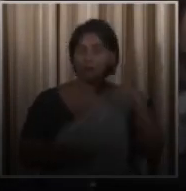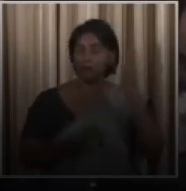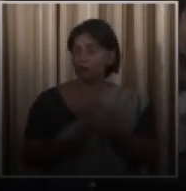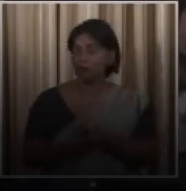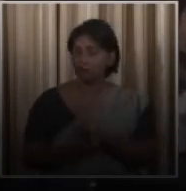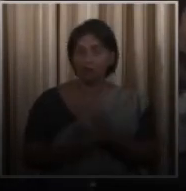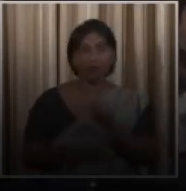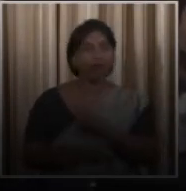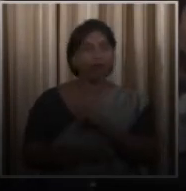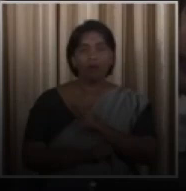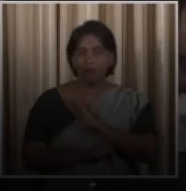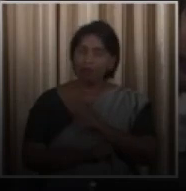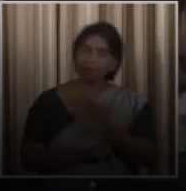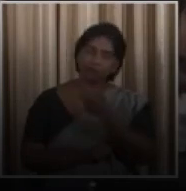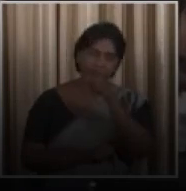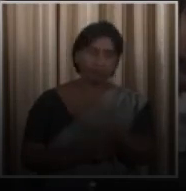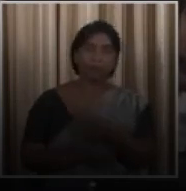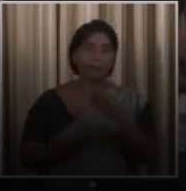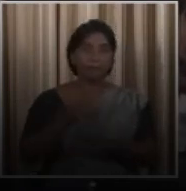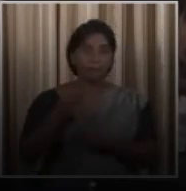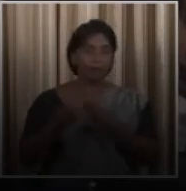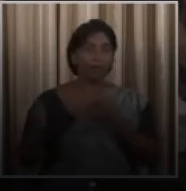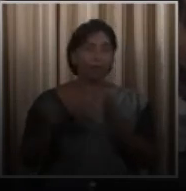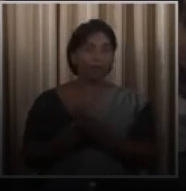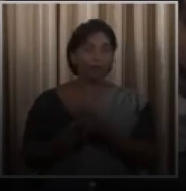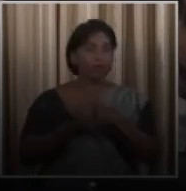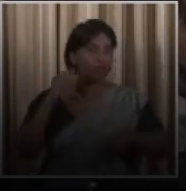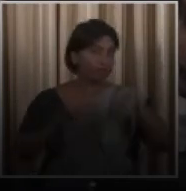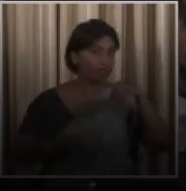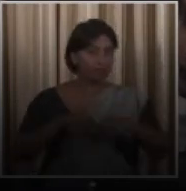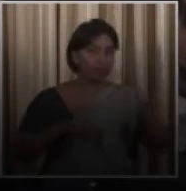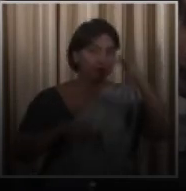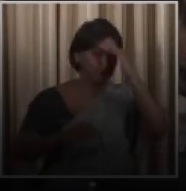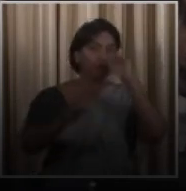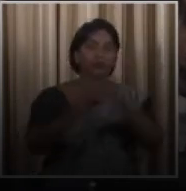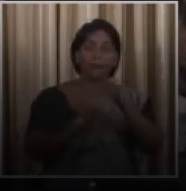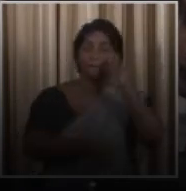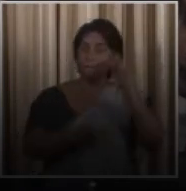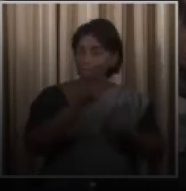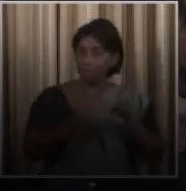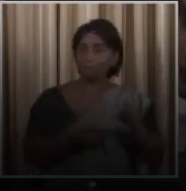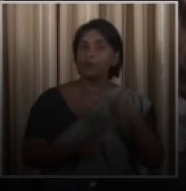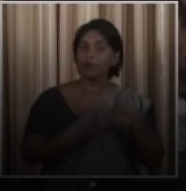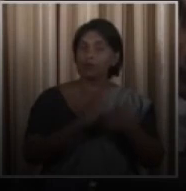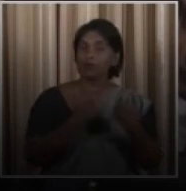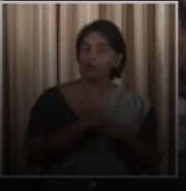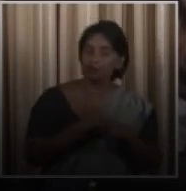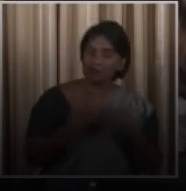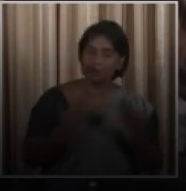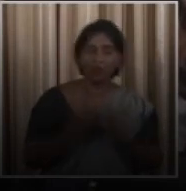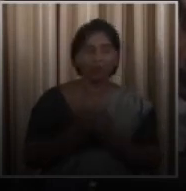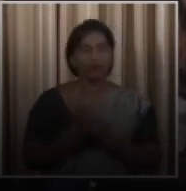නැත්තම් ඒ භික්ෂුන් වහන්සේ කවුරුණත් ආයෝජකයොත් එක්ක ඇවිල්ලා දේශපාලනය කරලා නායකත්වය ගන්න මිනිස්සුන්ට රට හදන්නත් බෑ,